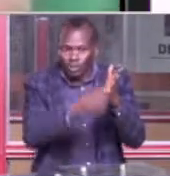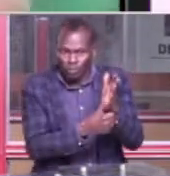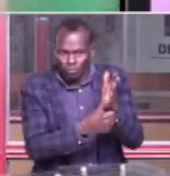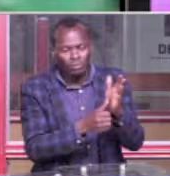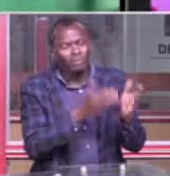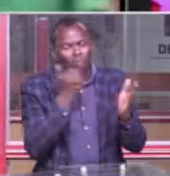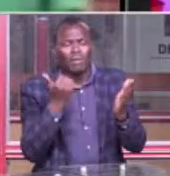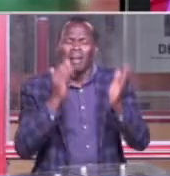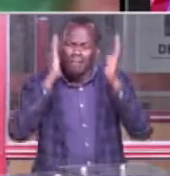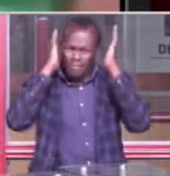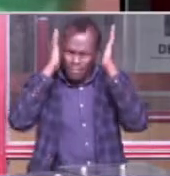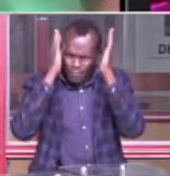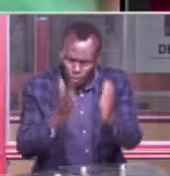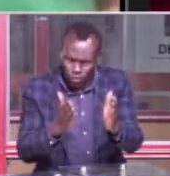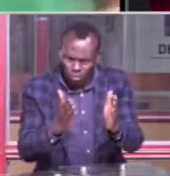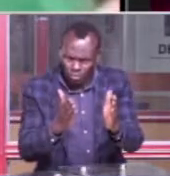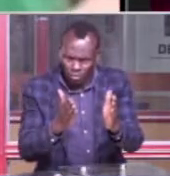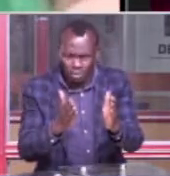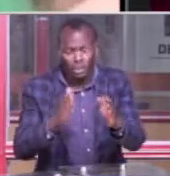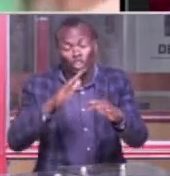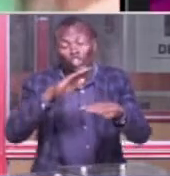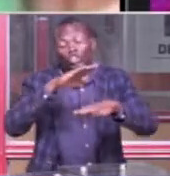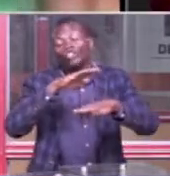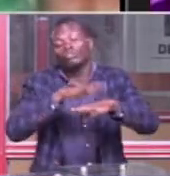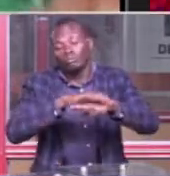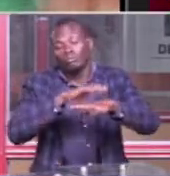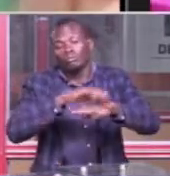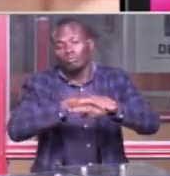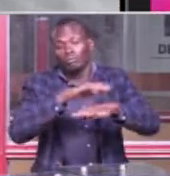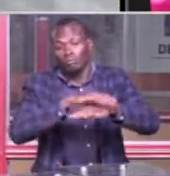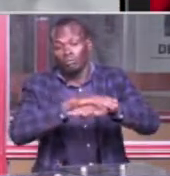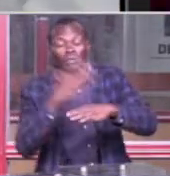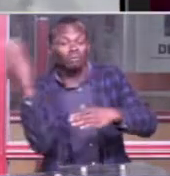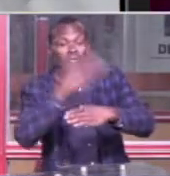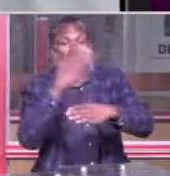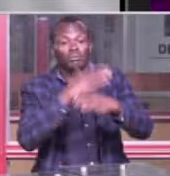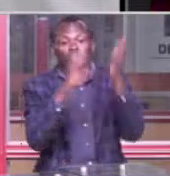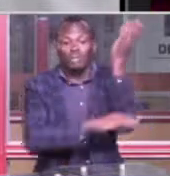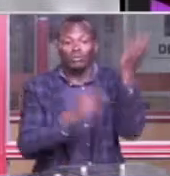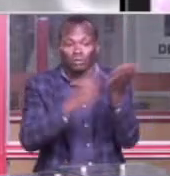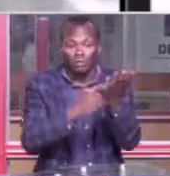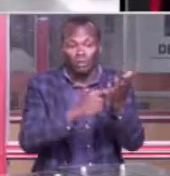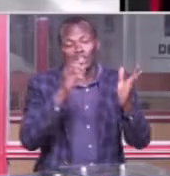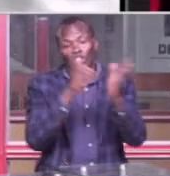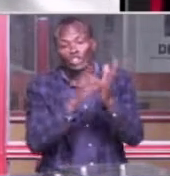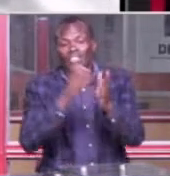nsalo za Uganda. Dr. Jane Ruth Acheng awanjagidde government ku ndwadde zifa ku nsalo za Uganda.